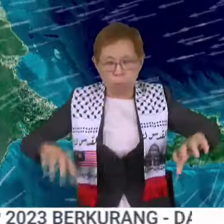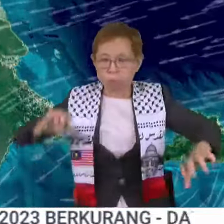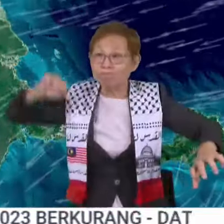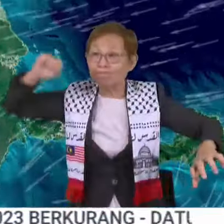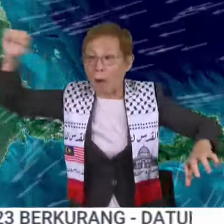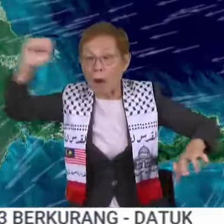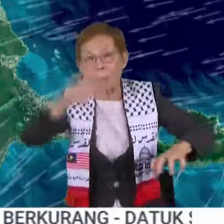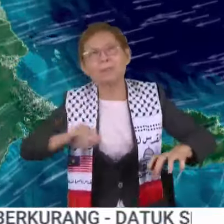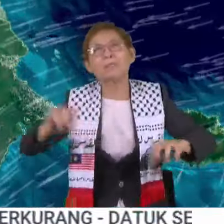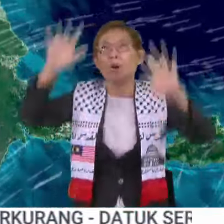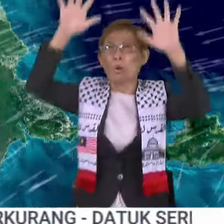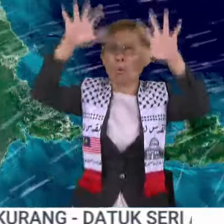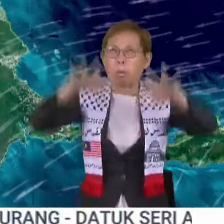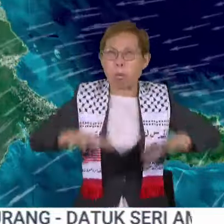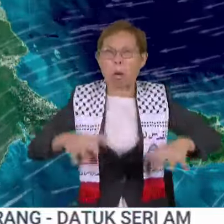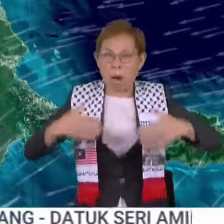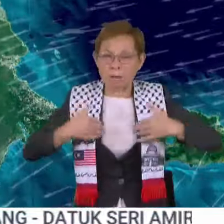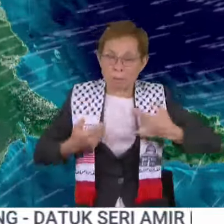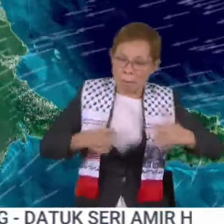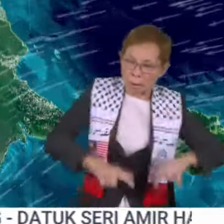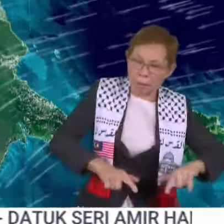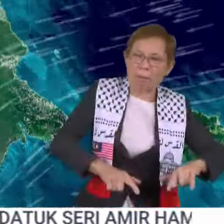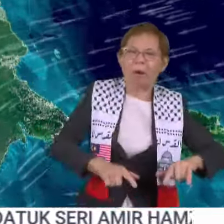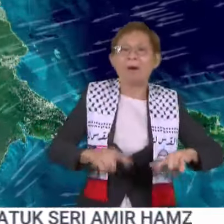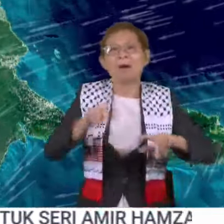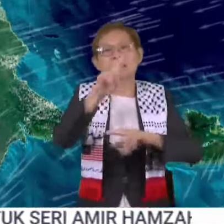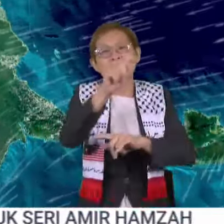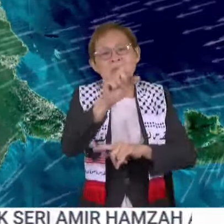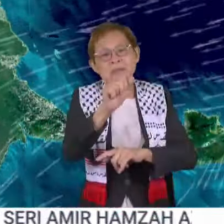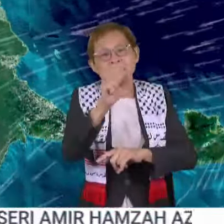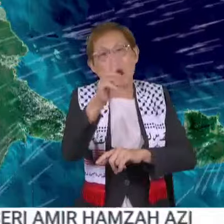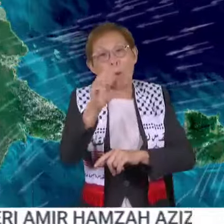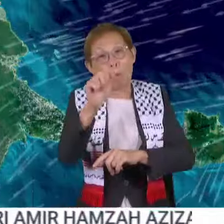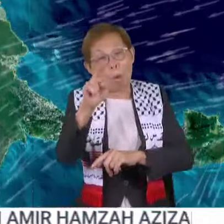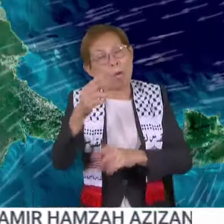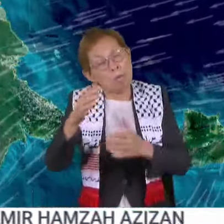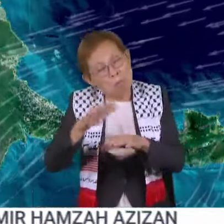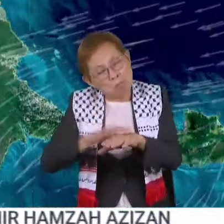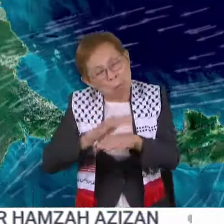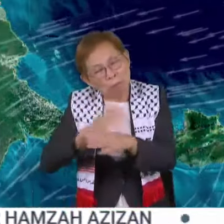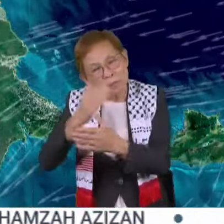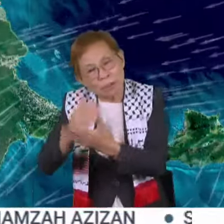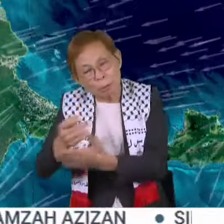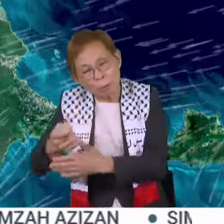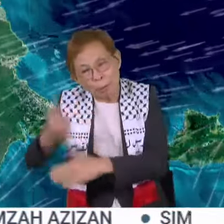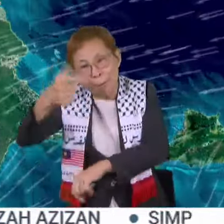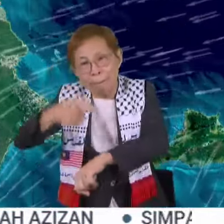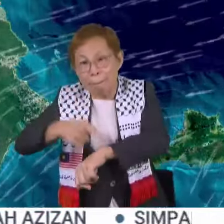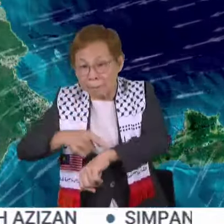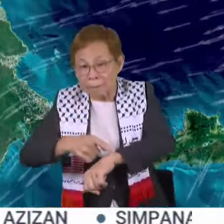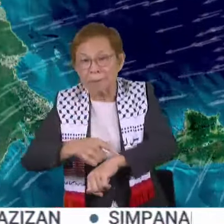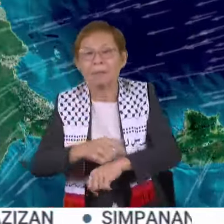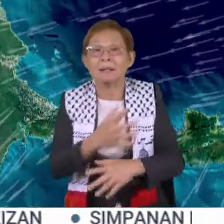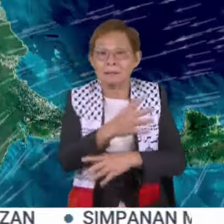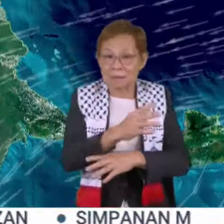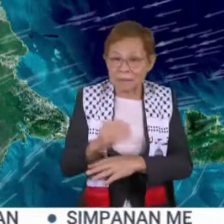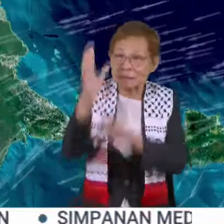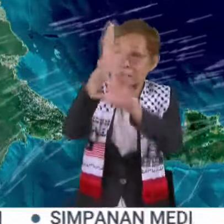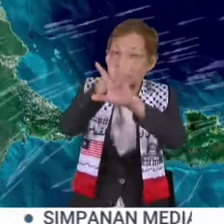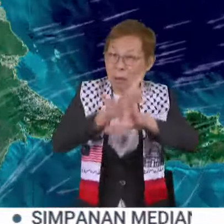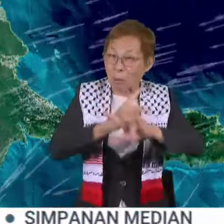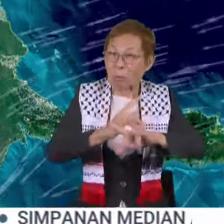Sabah namun keadaan cuaca hujan diperhatikan sedang berlaku di sekitar bahagian Tawau dijangkakan akan beransur reda sedikit masa lagi manakala di